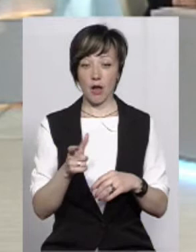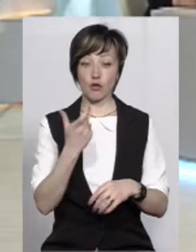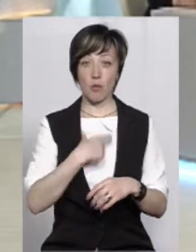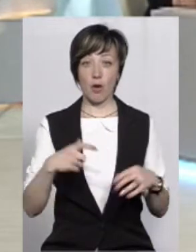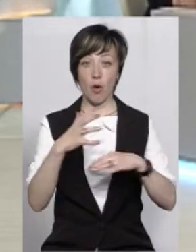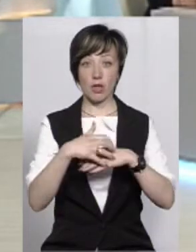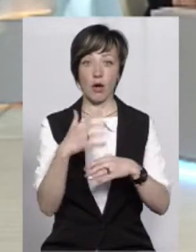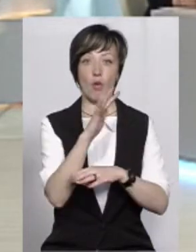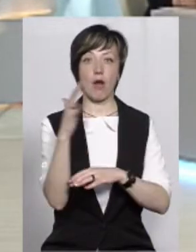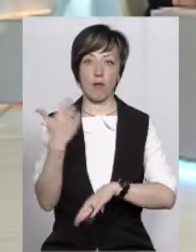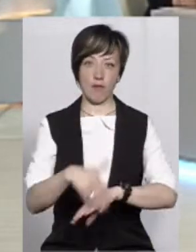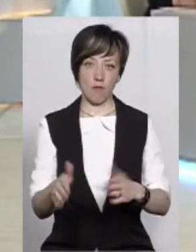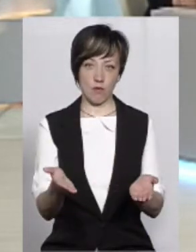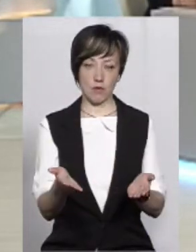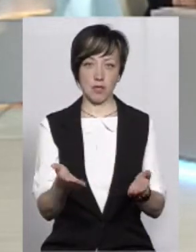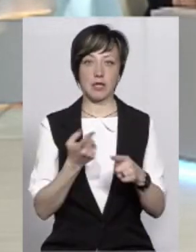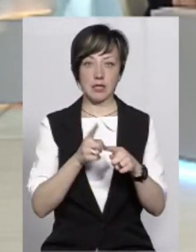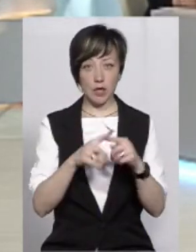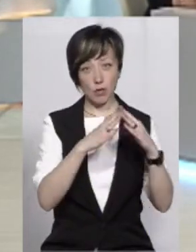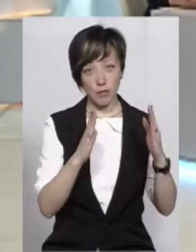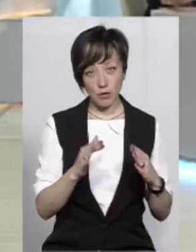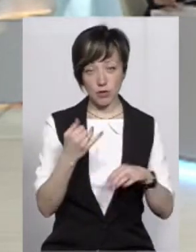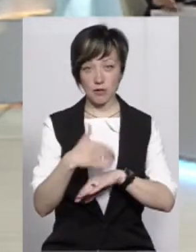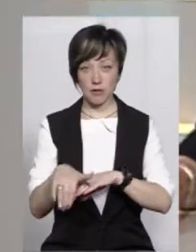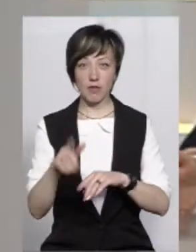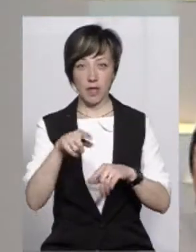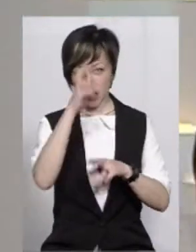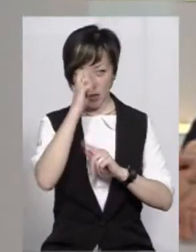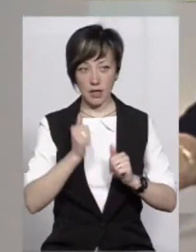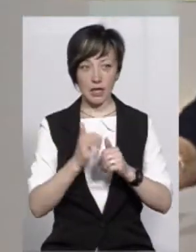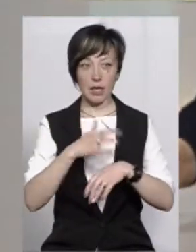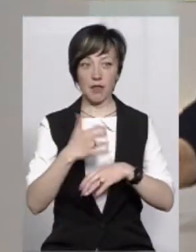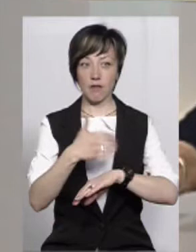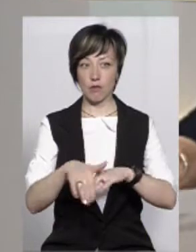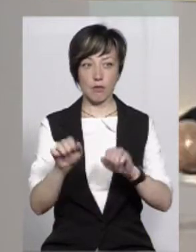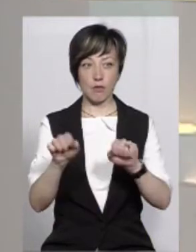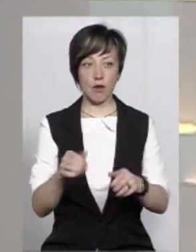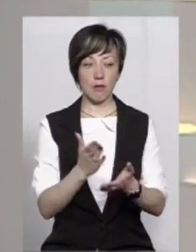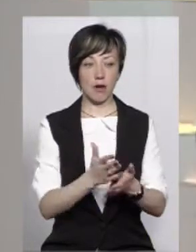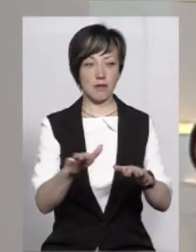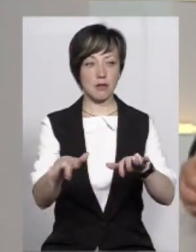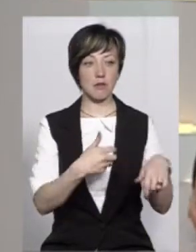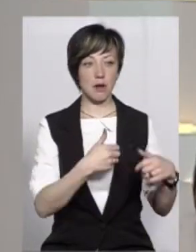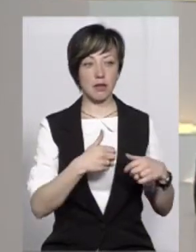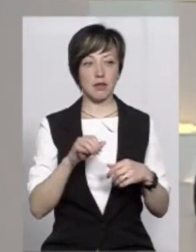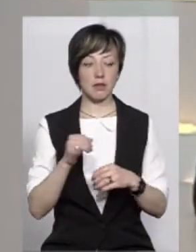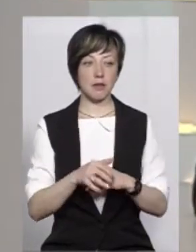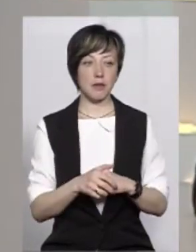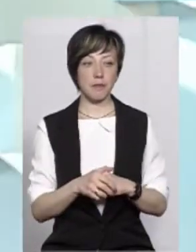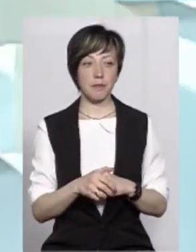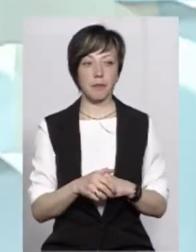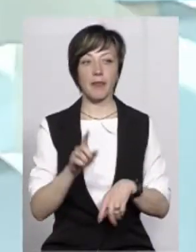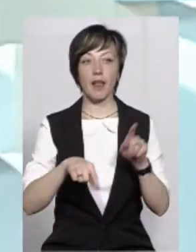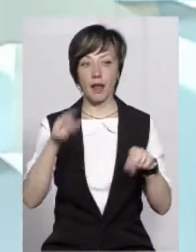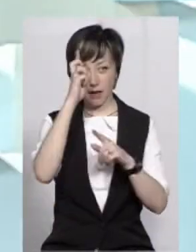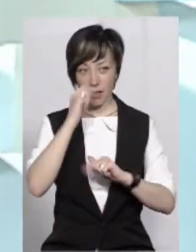собі кота і він гуляє по вулиці, то він хатній? Ну, в деяких країнах кіт, який на вулиці, його мають право забрати. Ну, це в